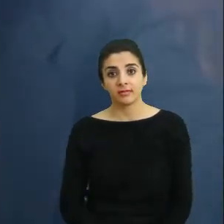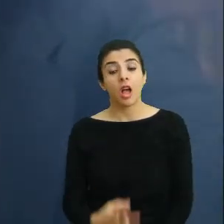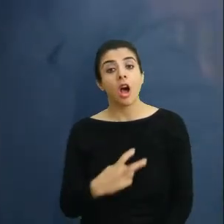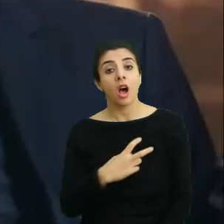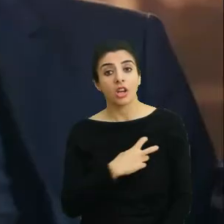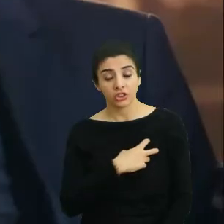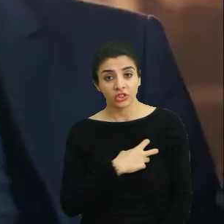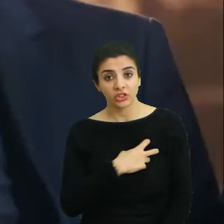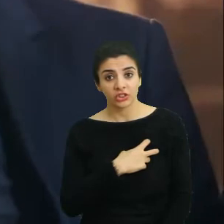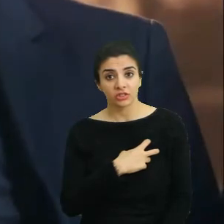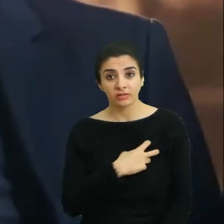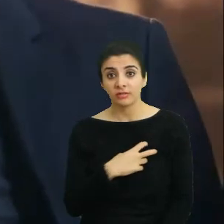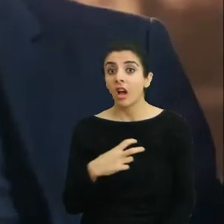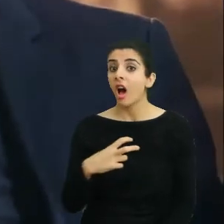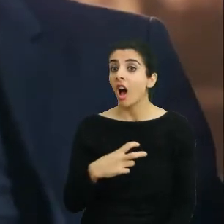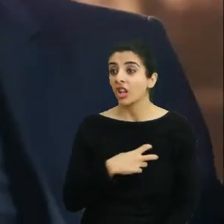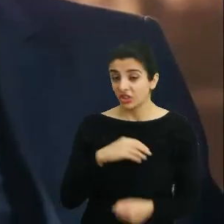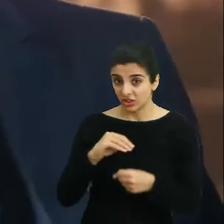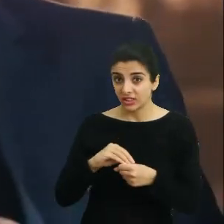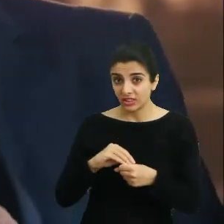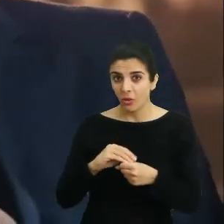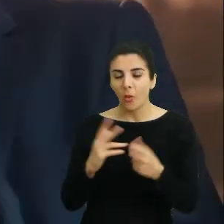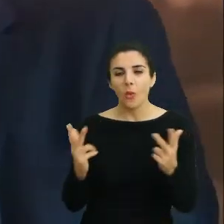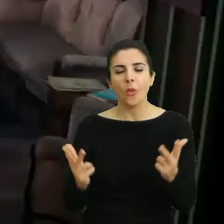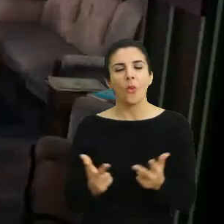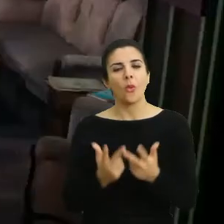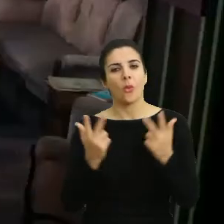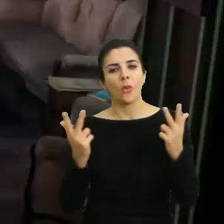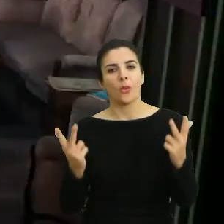Aşk ile. Aşk ile. Oo.